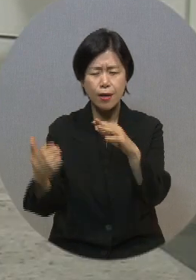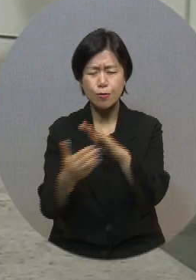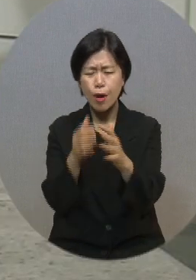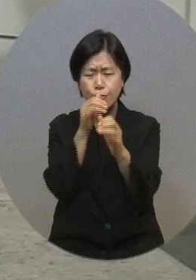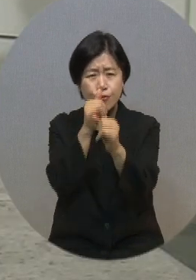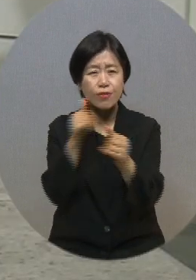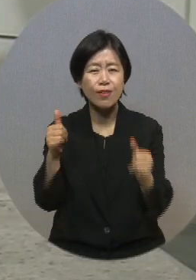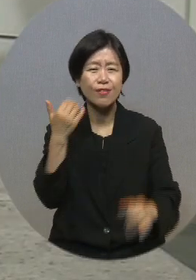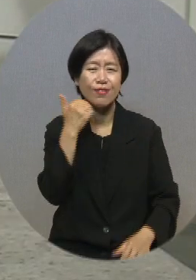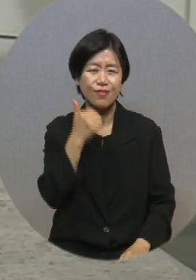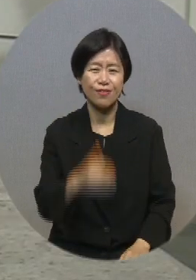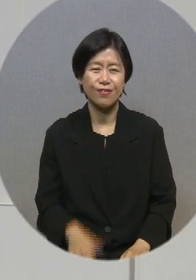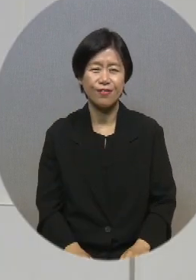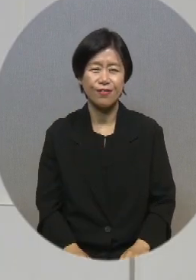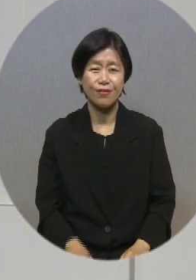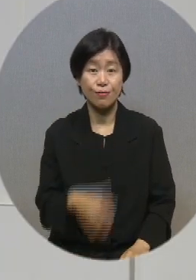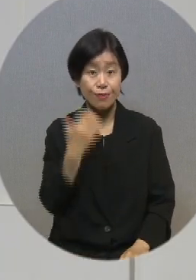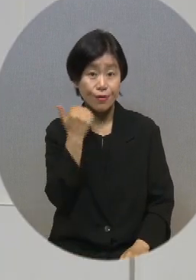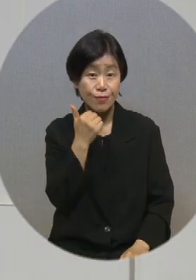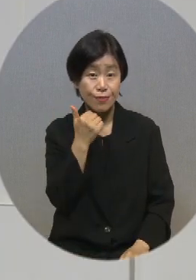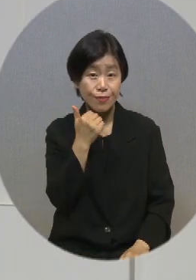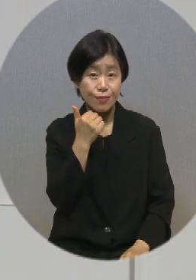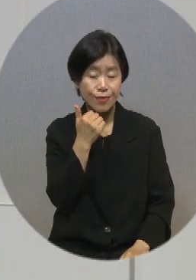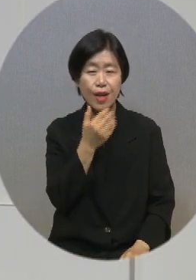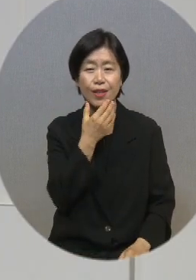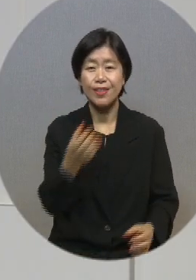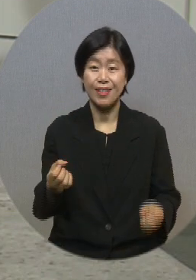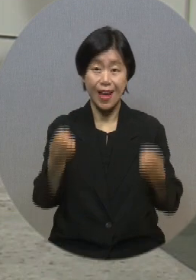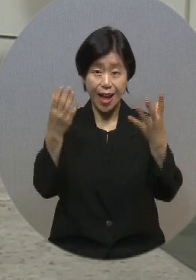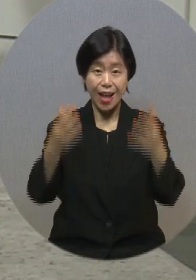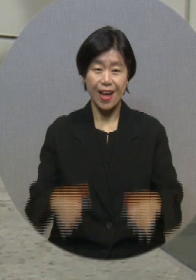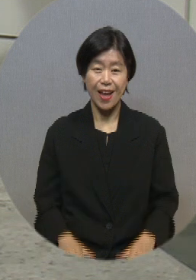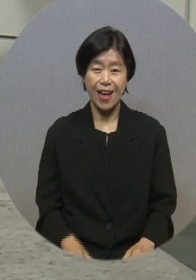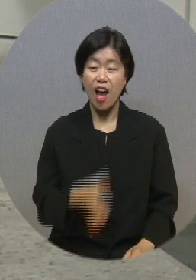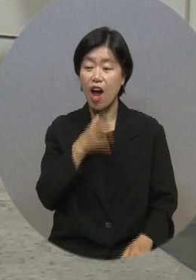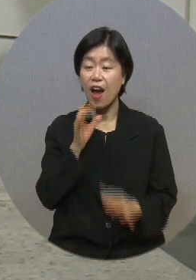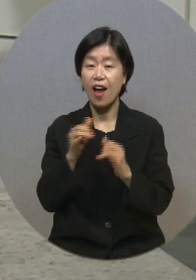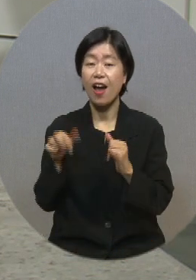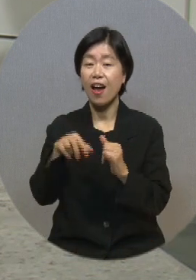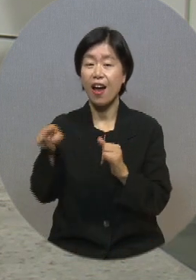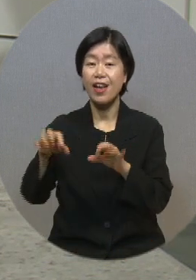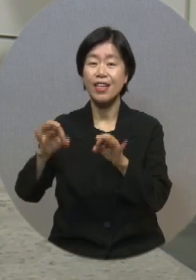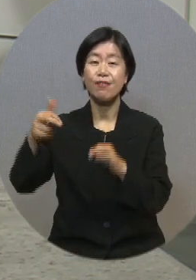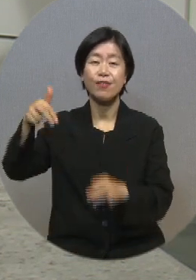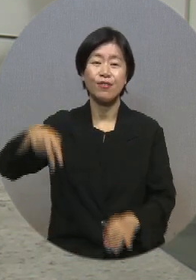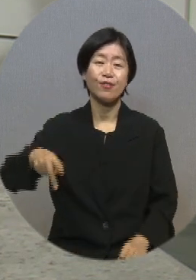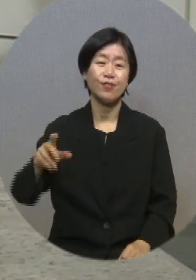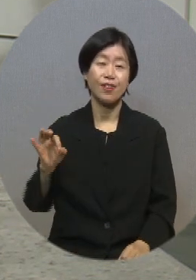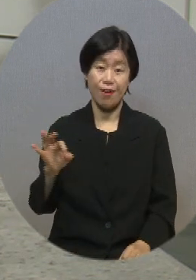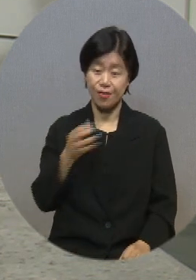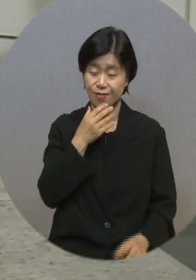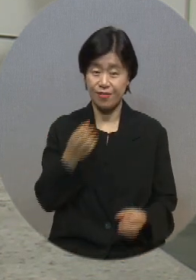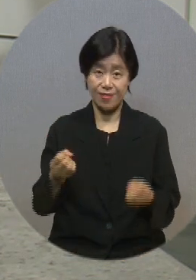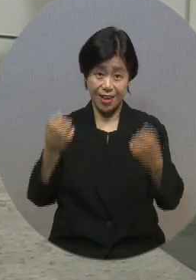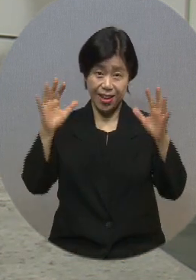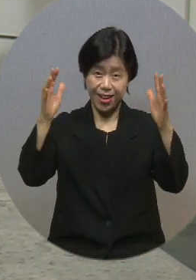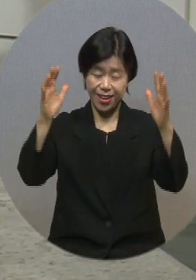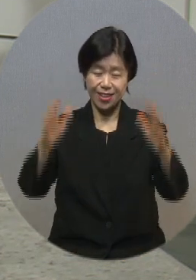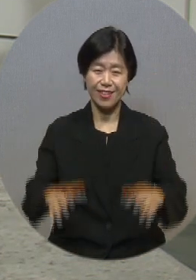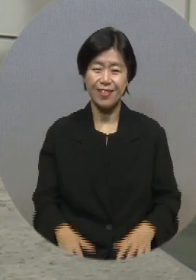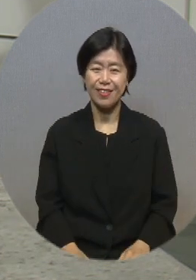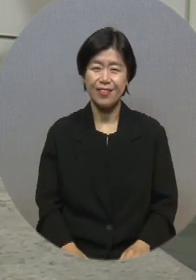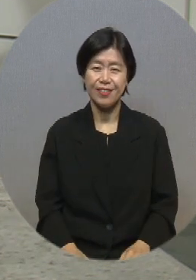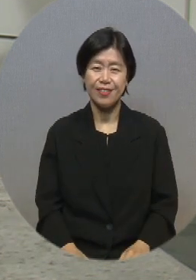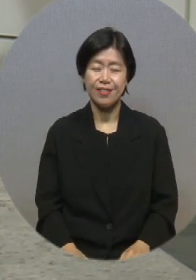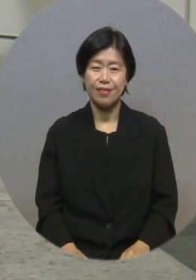아, 최우수상. 네. 누군가요? 네, 축하합니다. 김규성님. 김규성님 축하합니다.